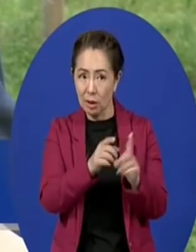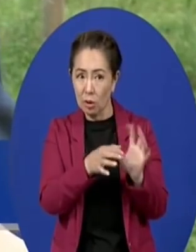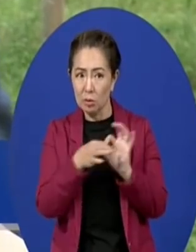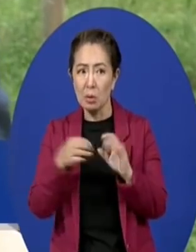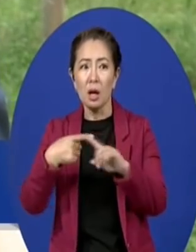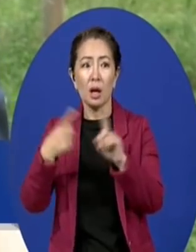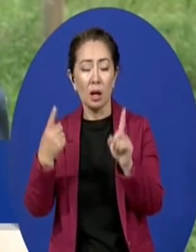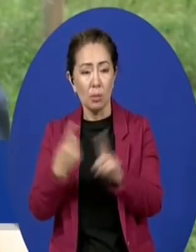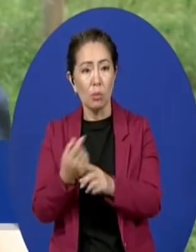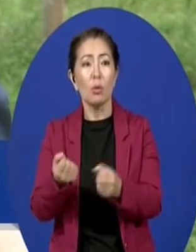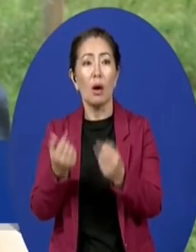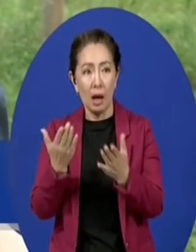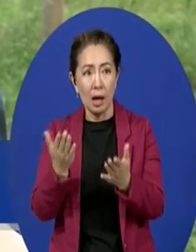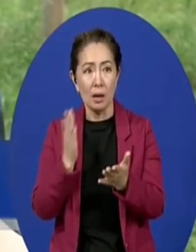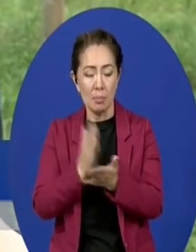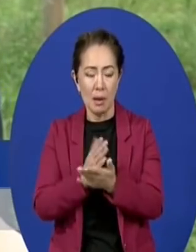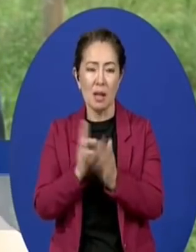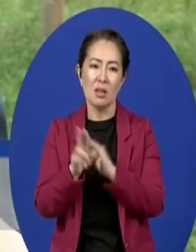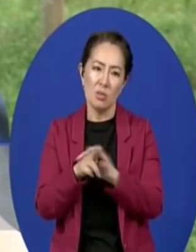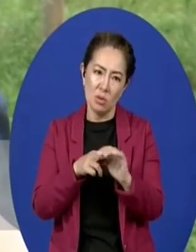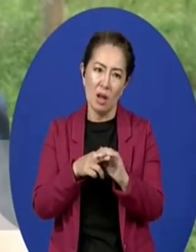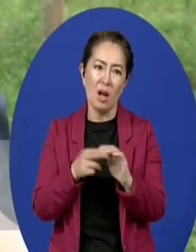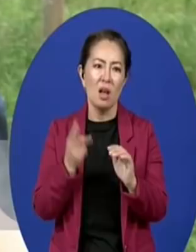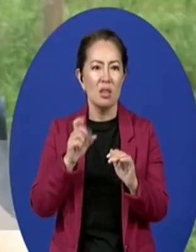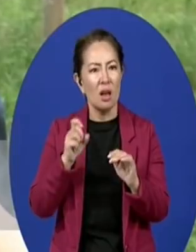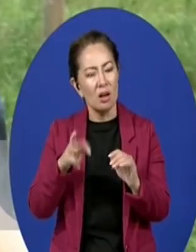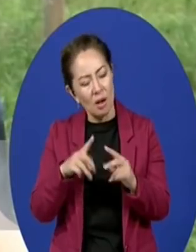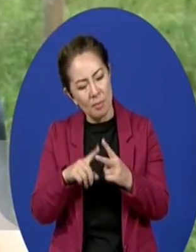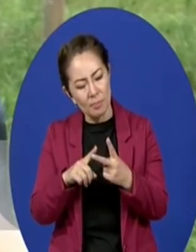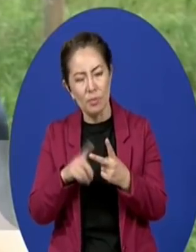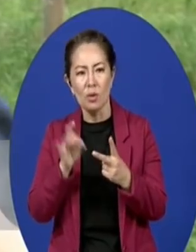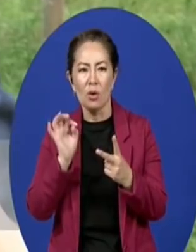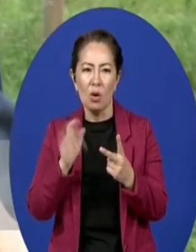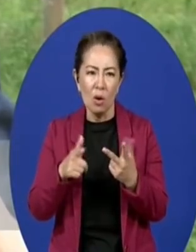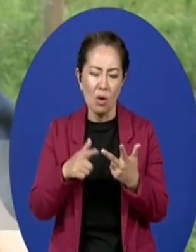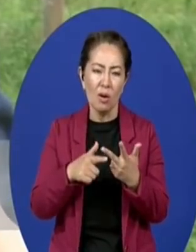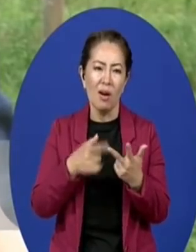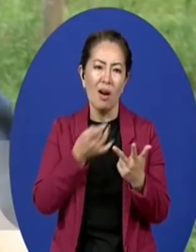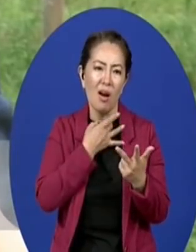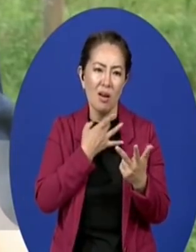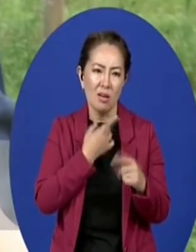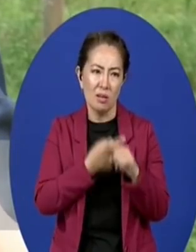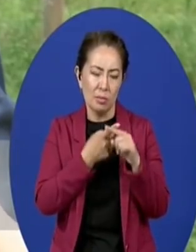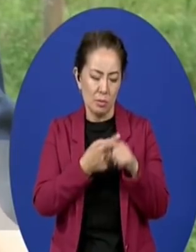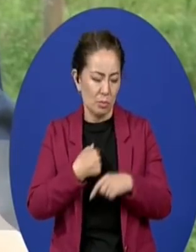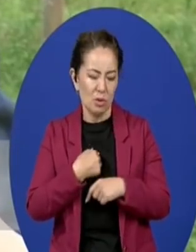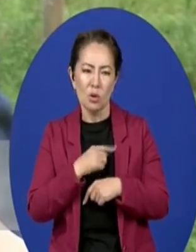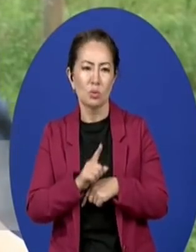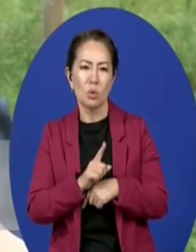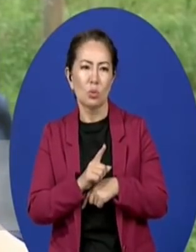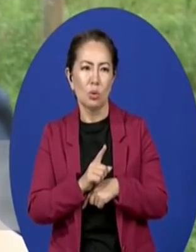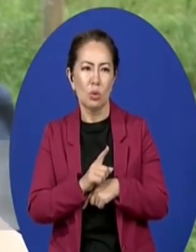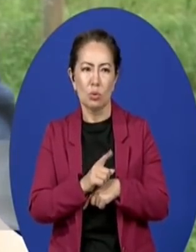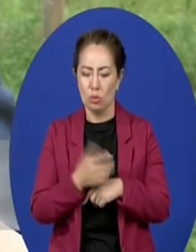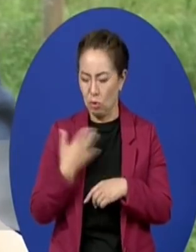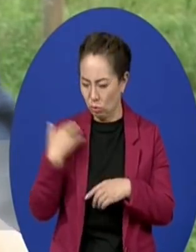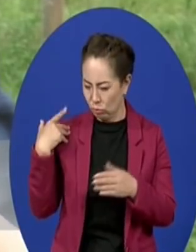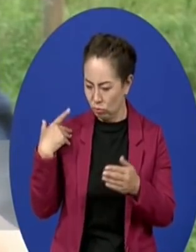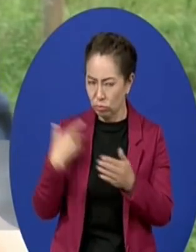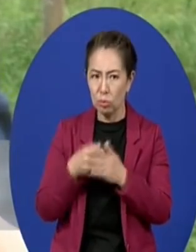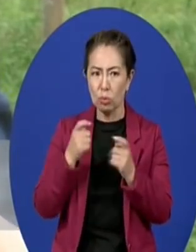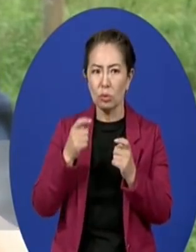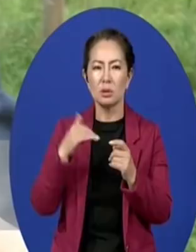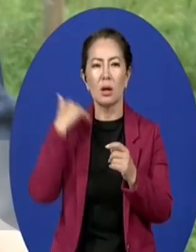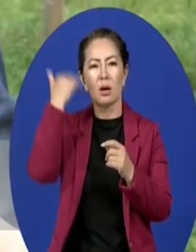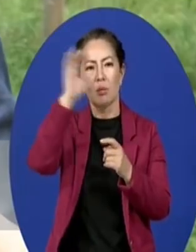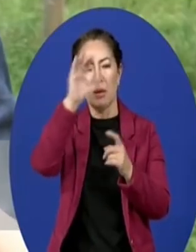тэн янз бүрийн одоо уулгаа дээрм хог те архитал ингээд ихсдэг учраас энийг зөвшөөрөхгүй. Анханаас нь өнөөдөр хүртэл дэжтний